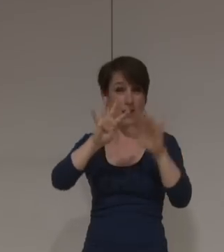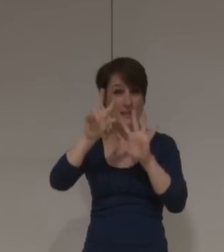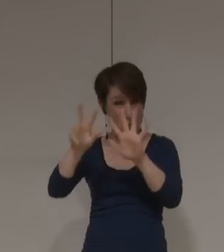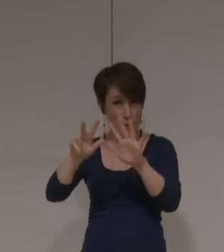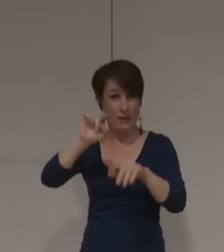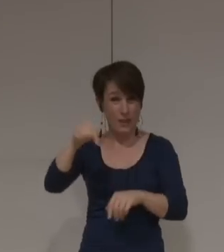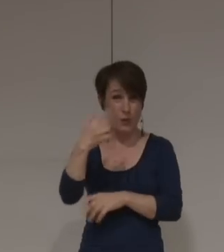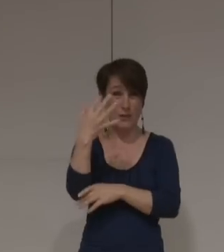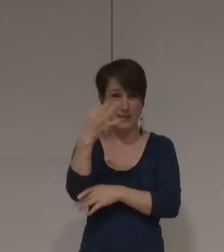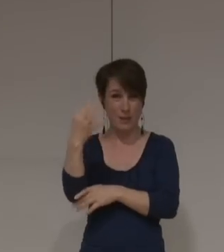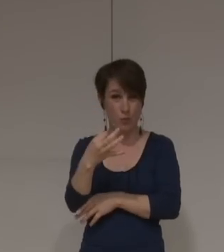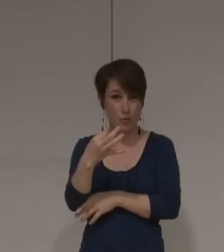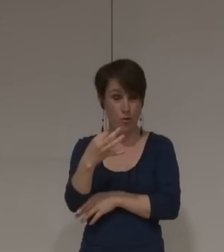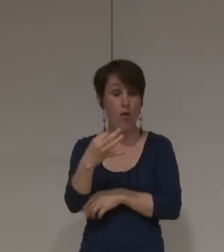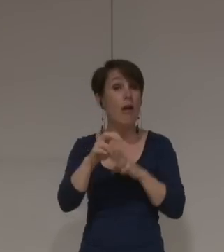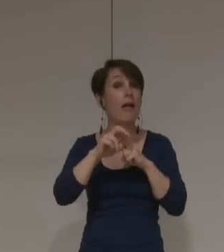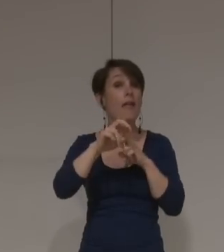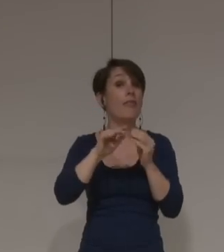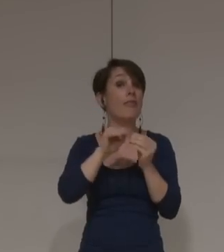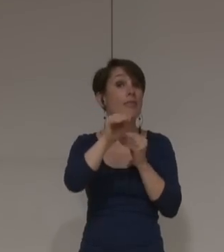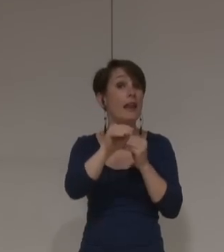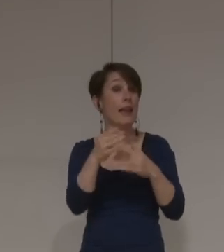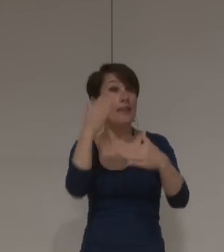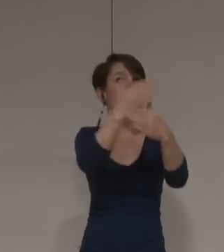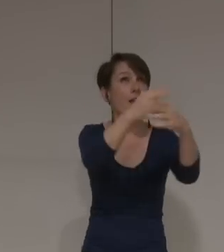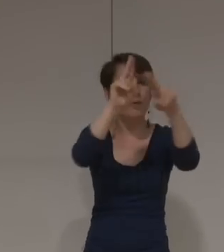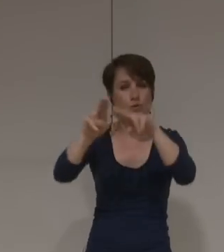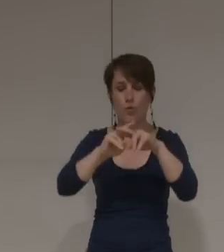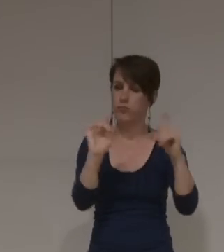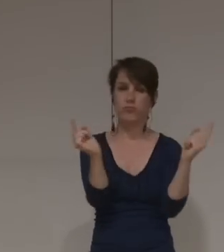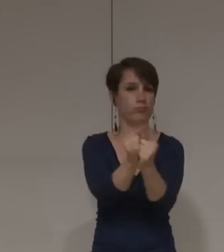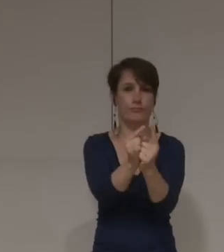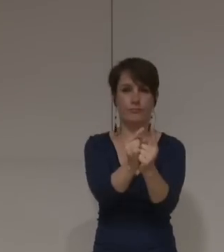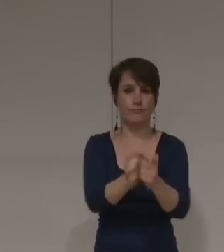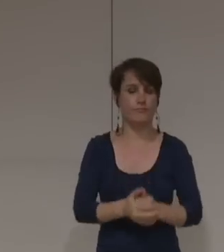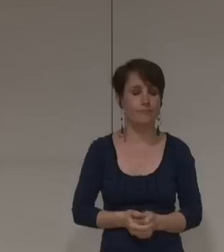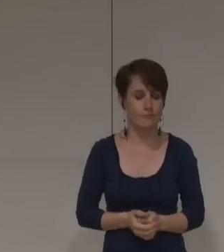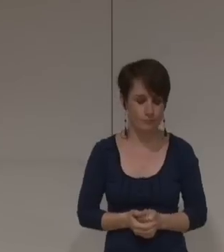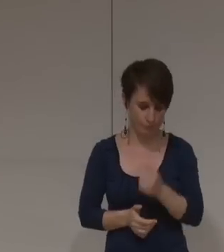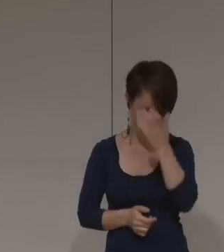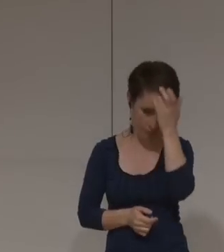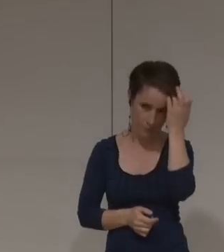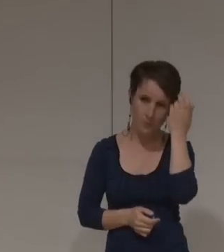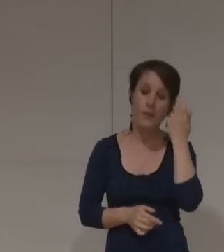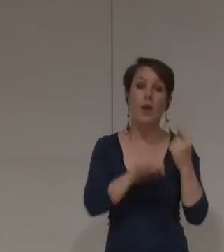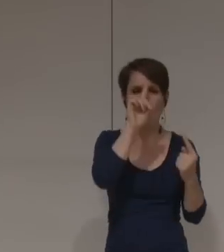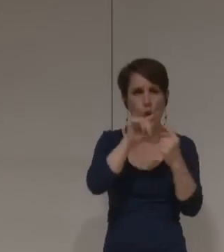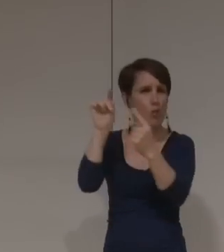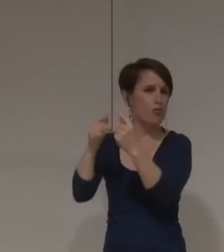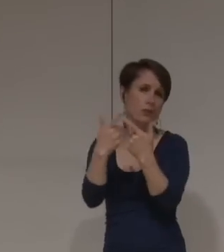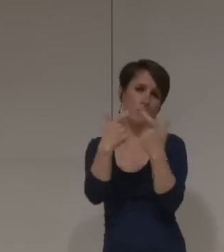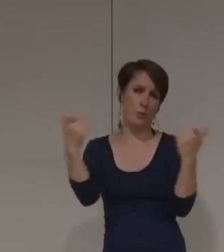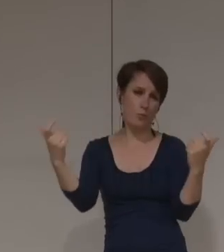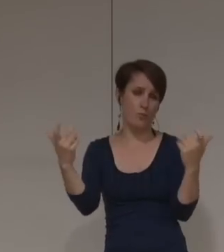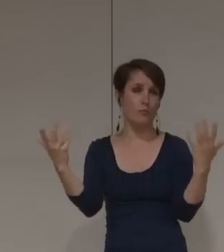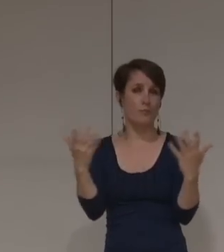des délais d'intervention réduit sur ces différents objectifs la procédure